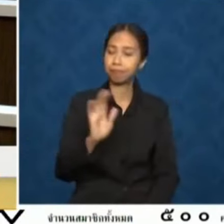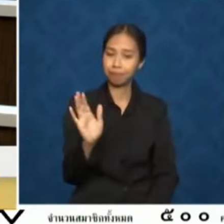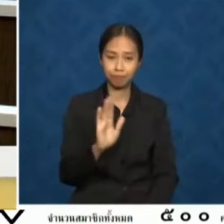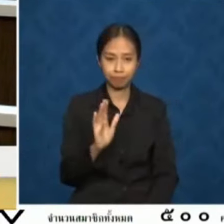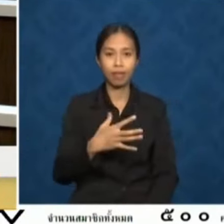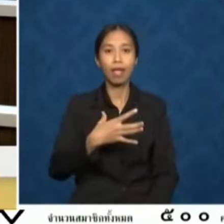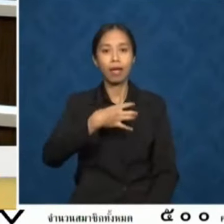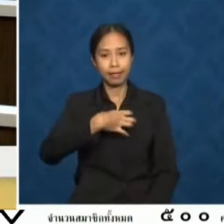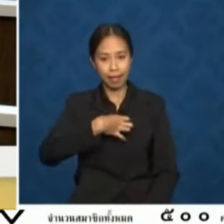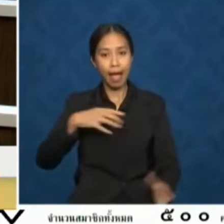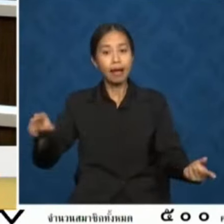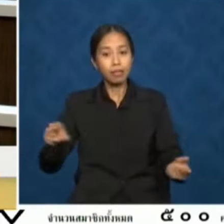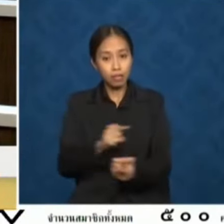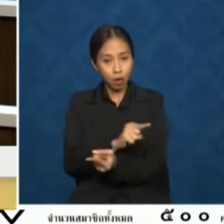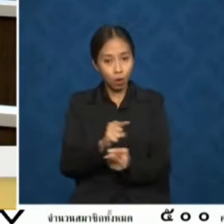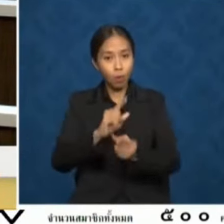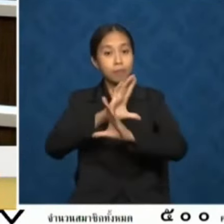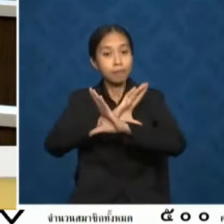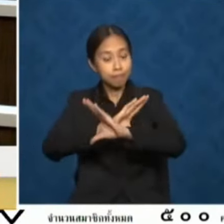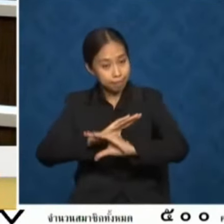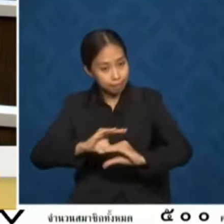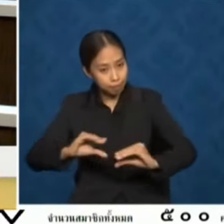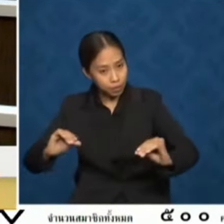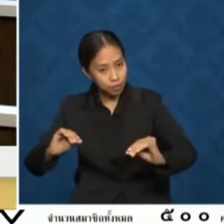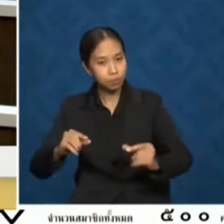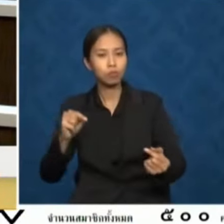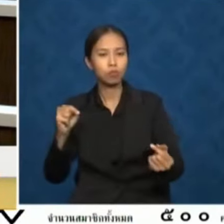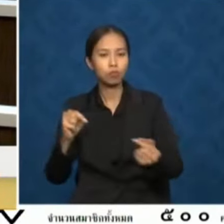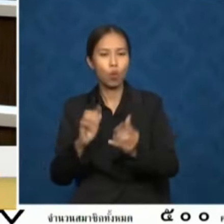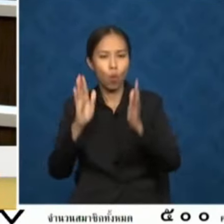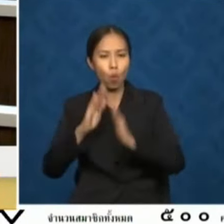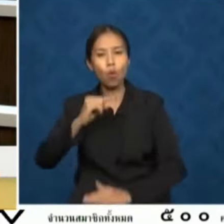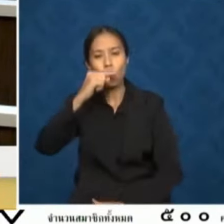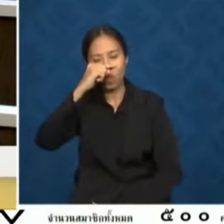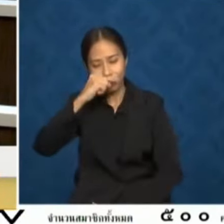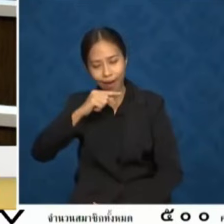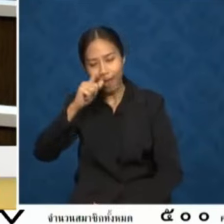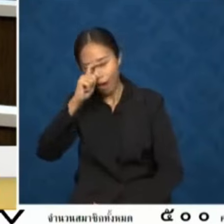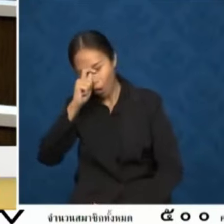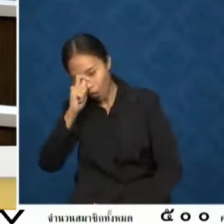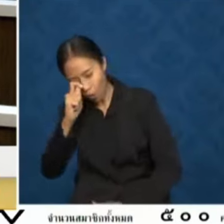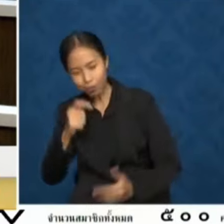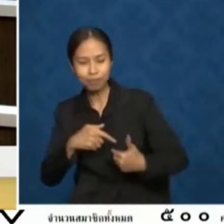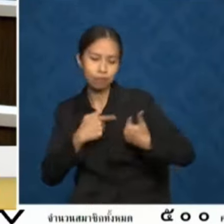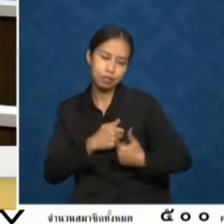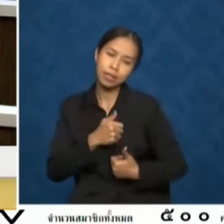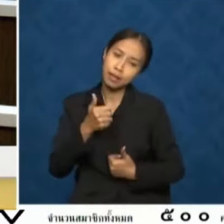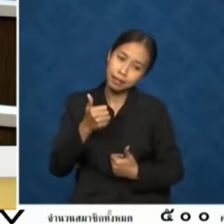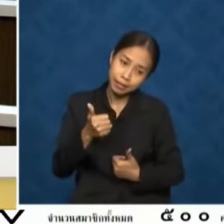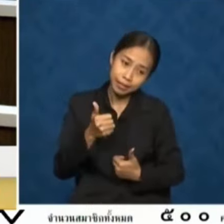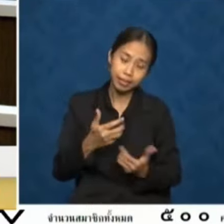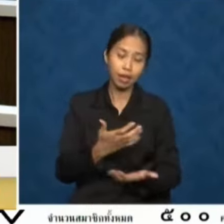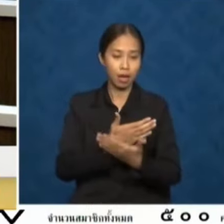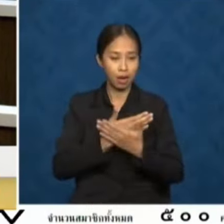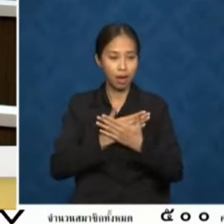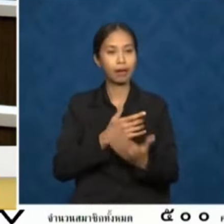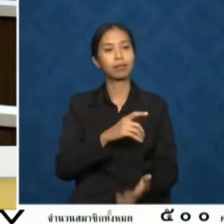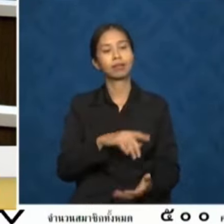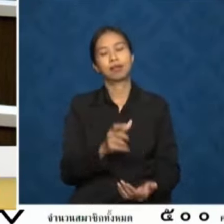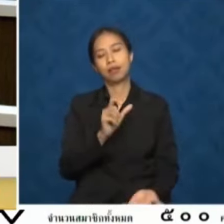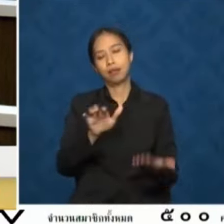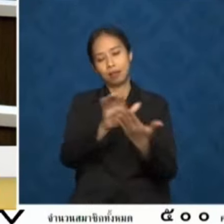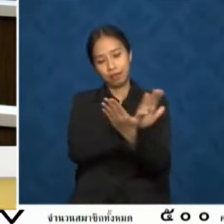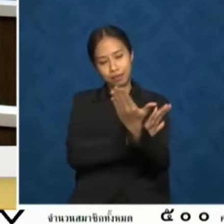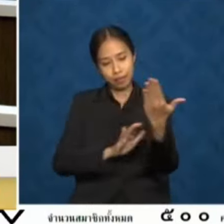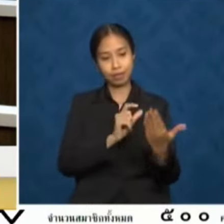ากเห็นสังคมไทยสันติสุขมีอัตลักษณ์ของคนไทยมีความกตัญญูกตเวทีจงรักภักดีต่อสถาบันชาติศาสนา